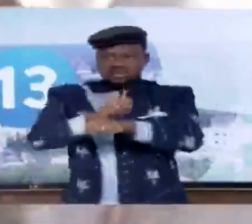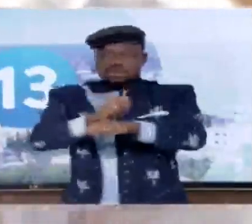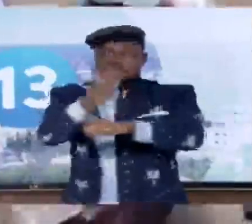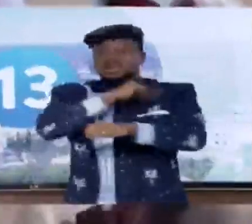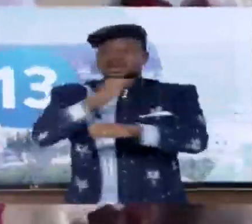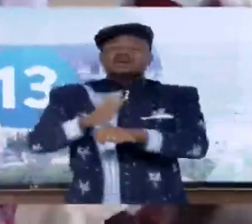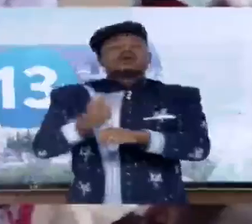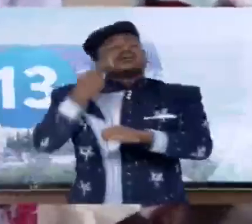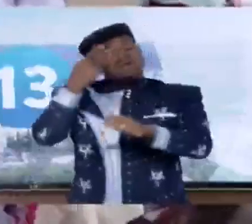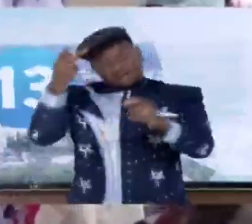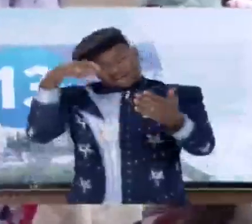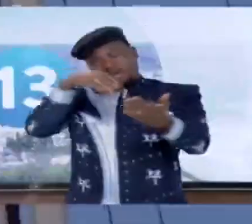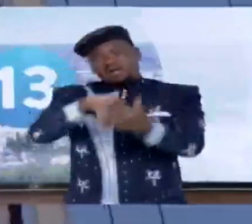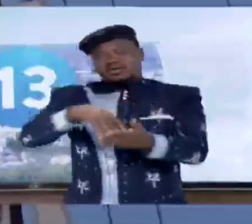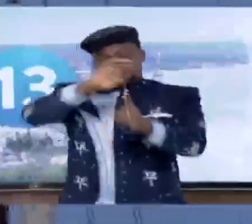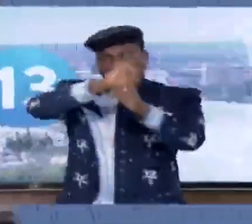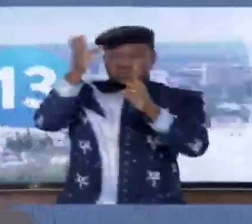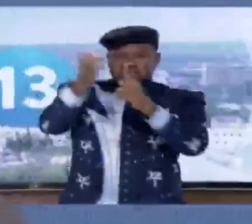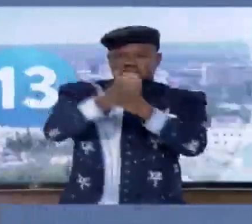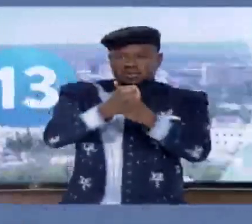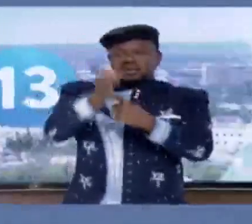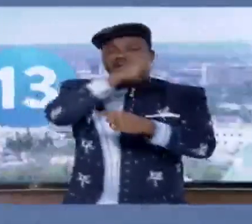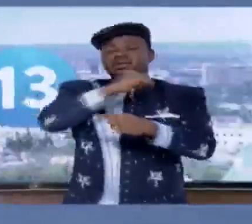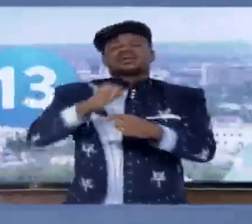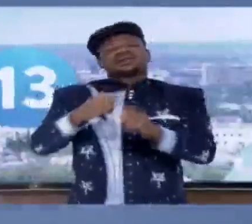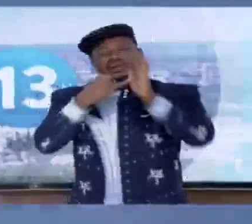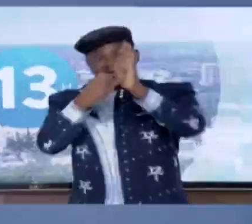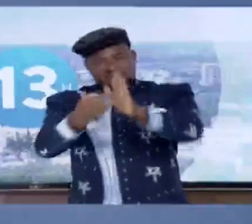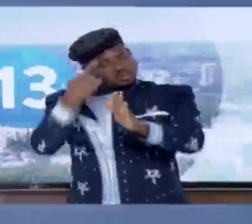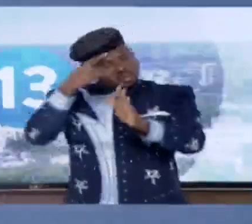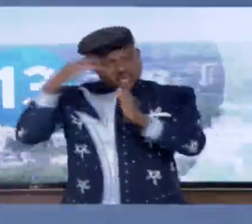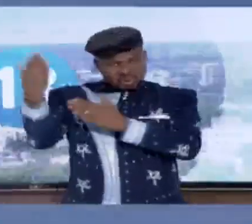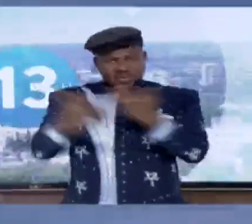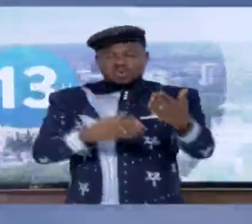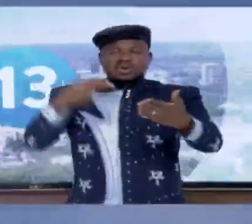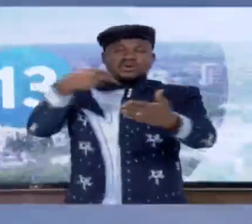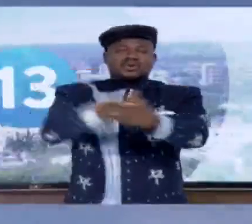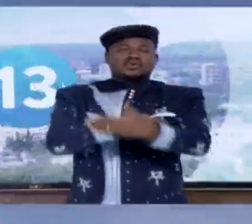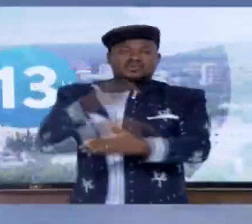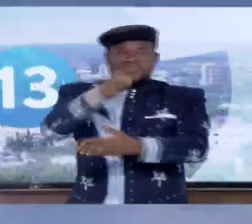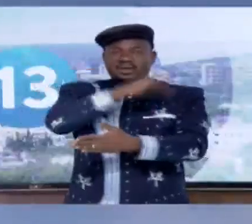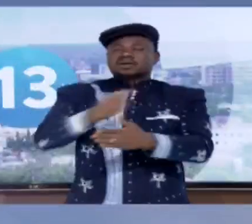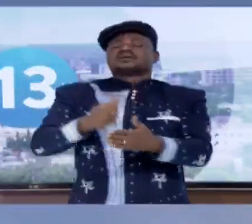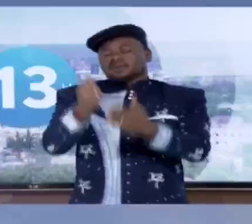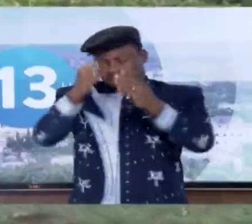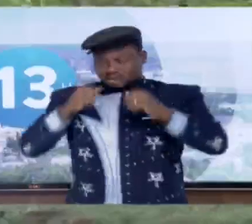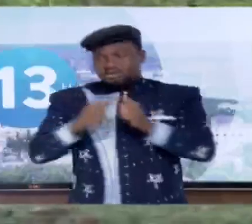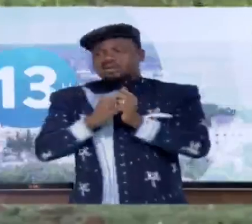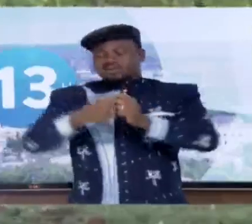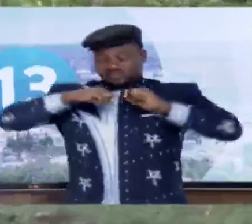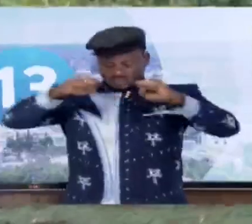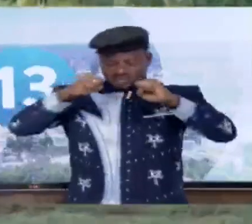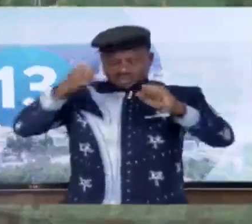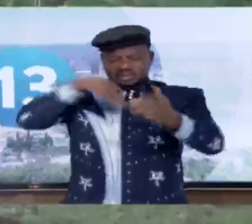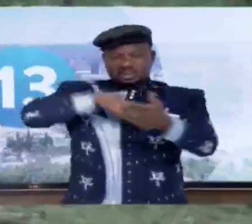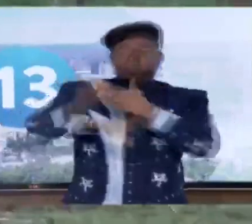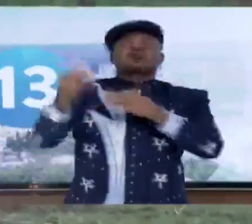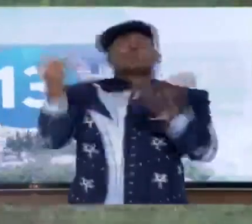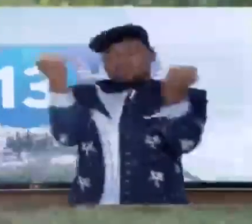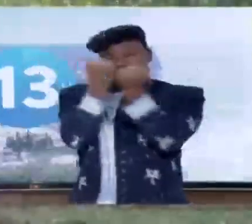valeurs identitaires et sociétales pour insuffler une nouvelle dynamique dans le combat contre l'impérialisme et